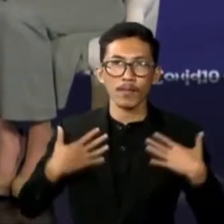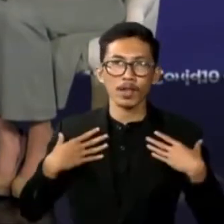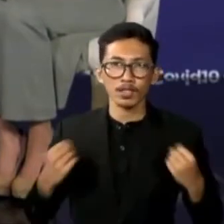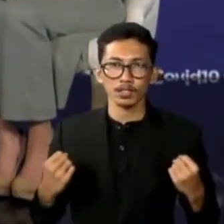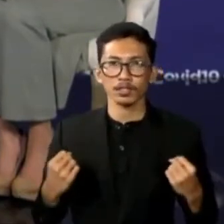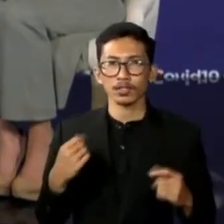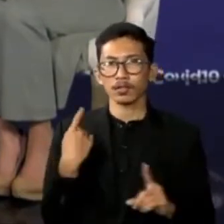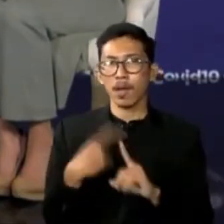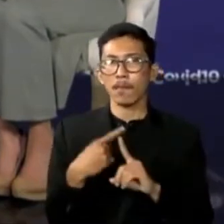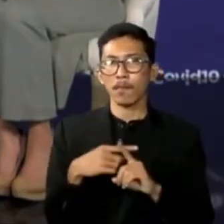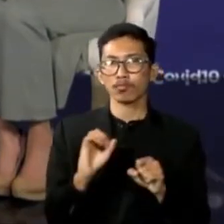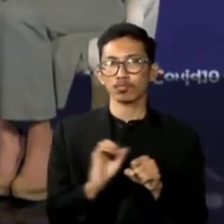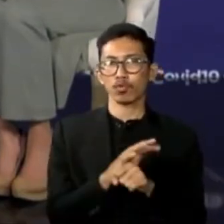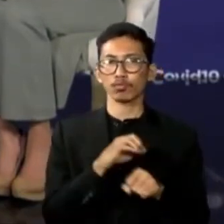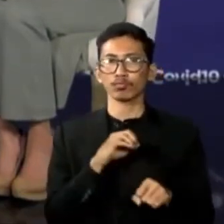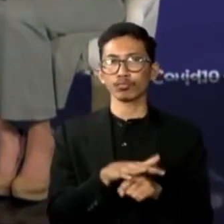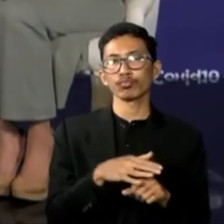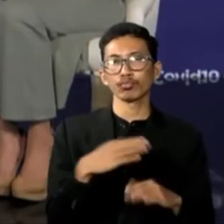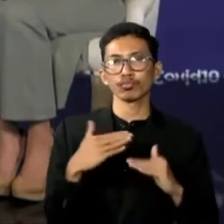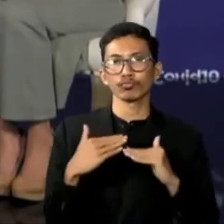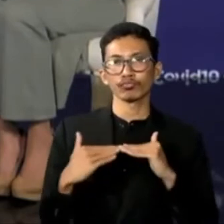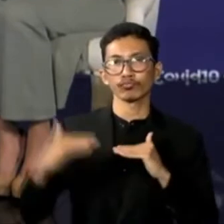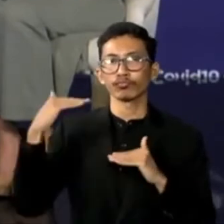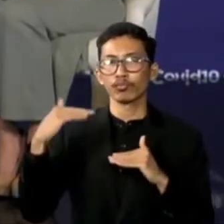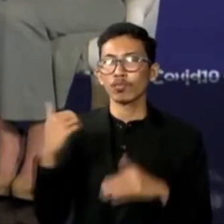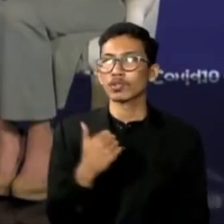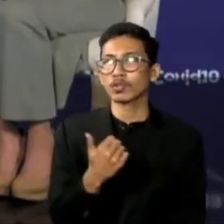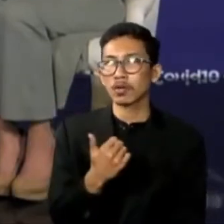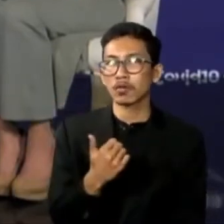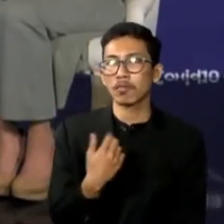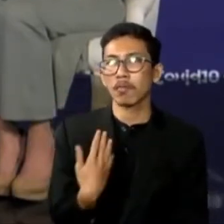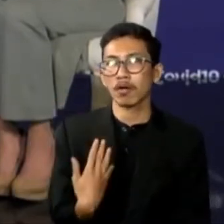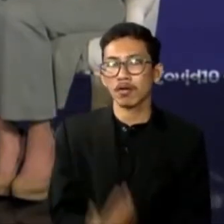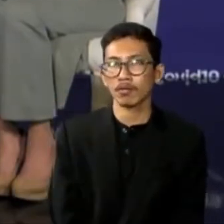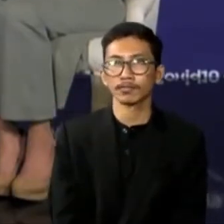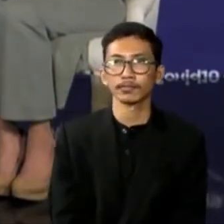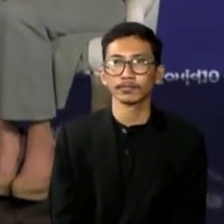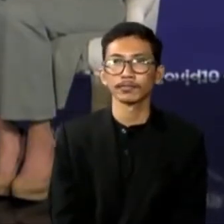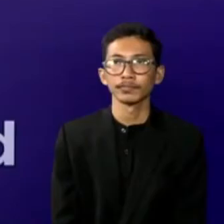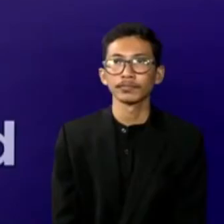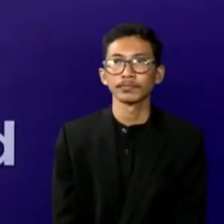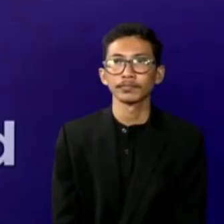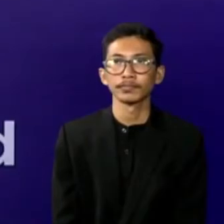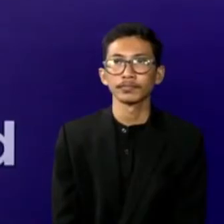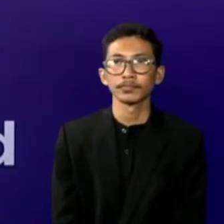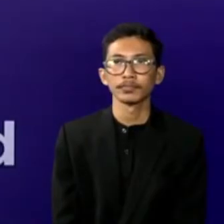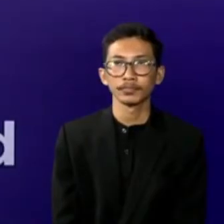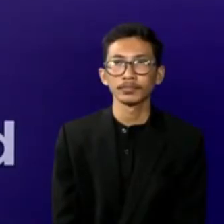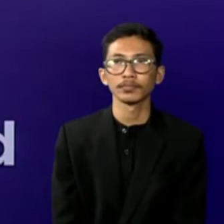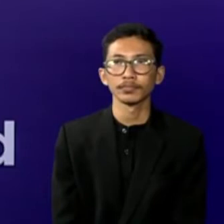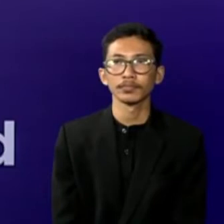bagaimana kondisi ini bisa terjadi Iya ini eh Oke kita dari Ikatan Dokter dan